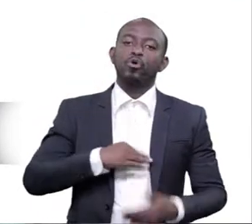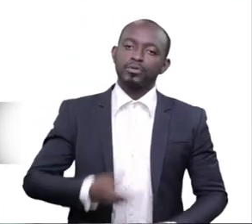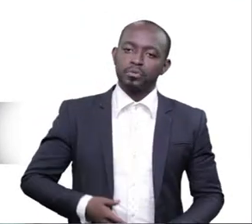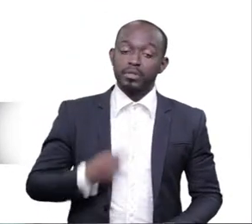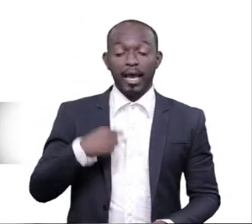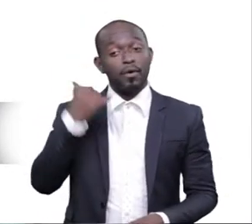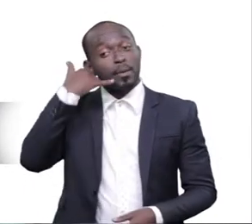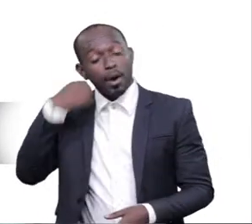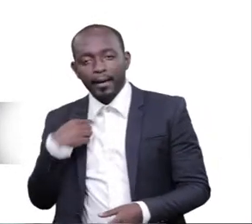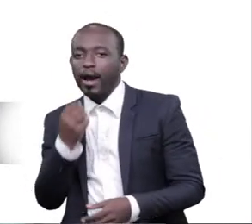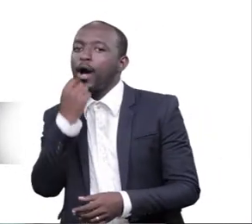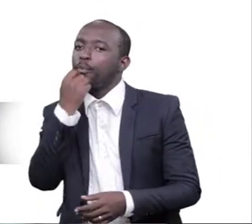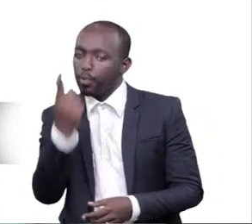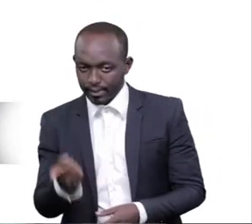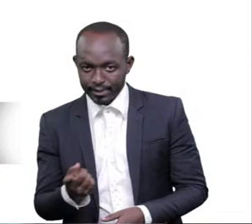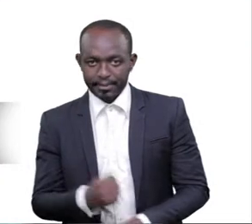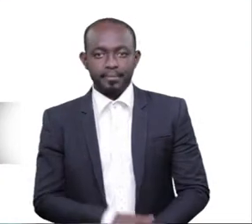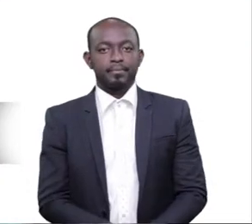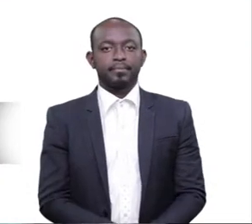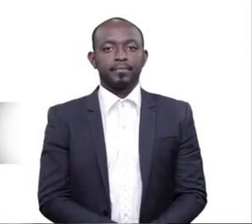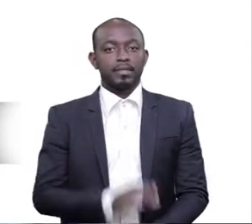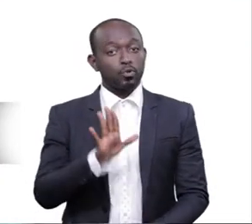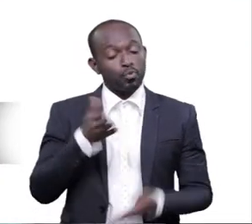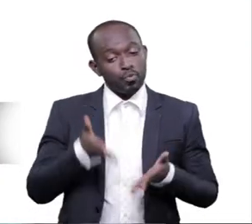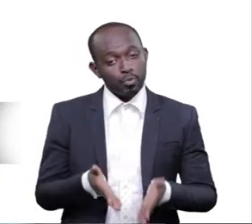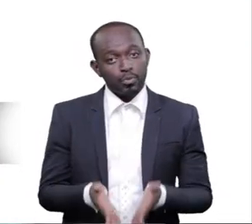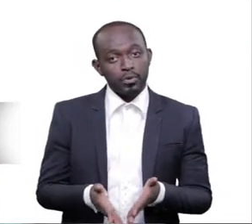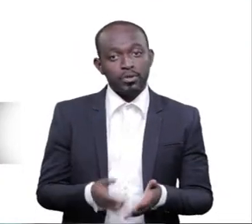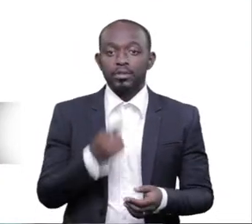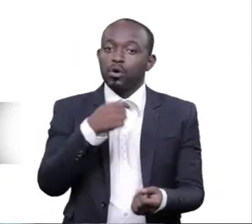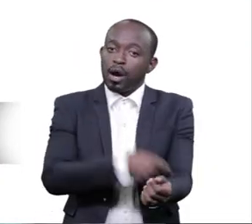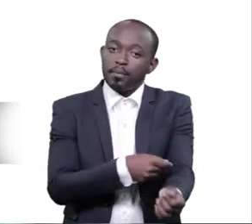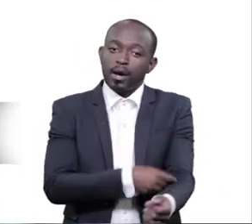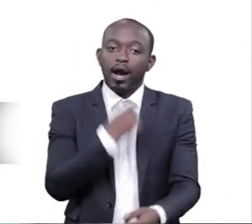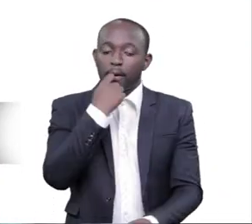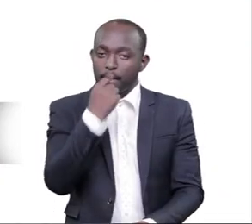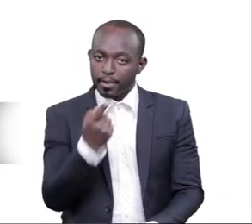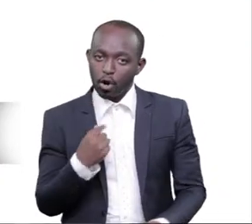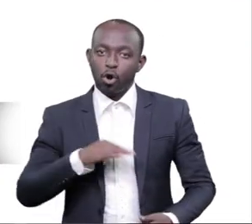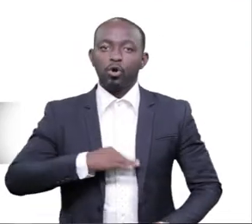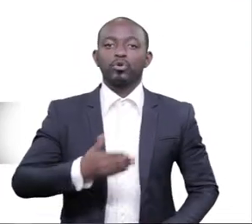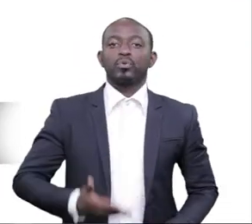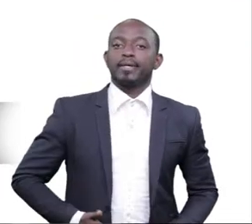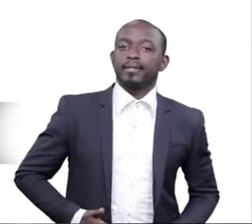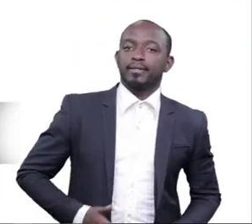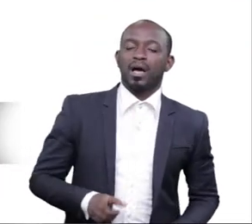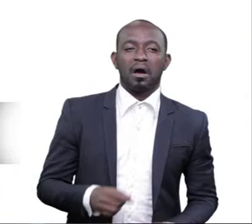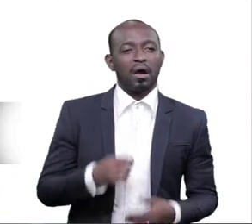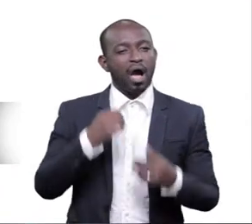rugo ndabimubwira Ibyo bintu twakoze rero kwa muganga bambwiye ko ntwite nyine